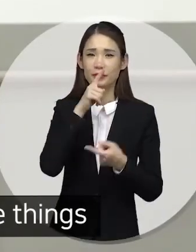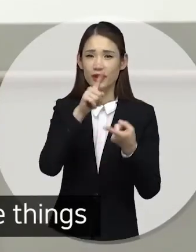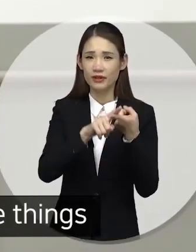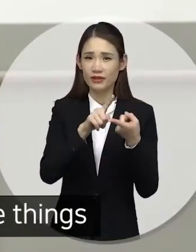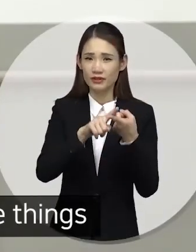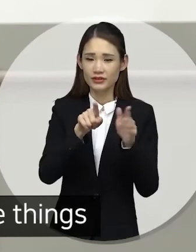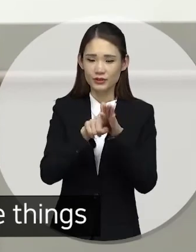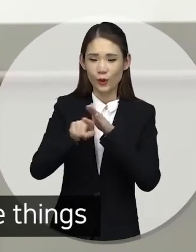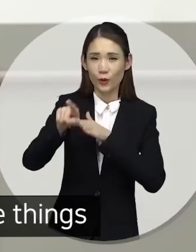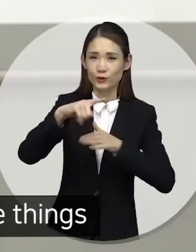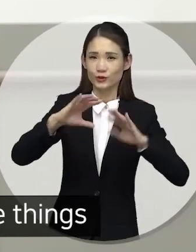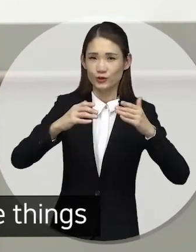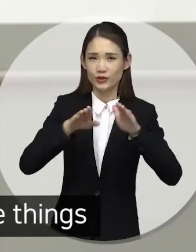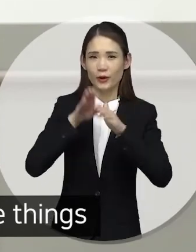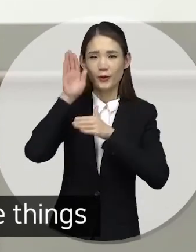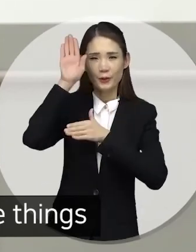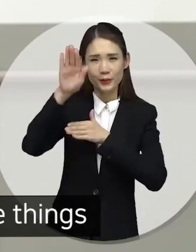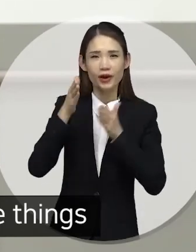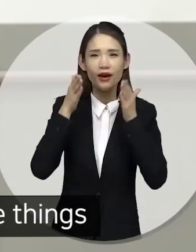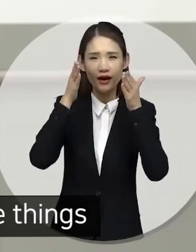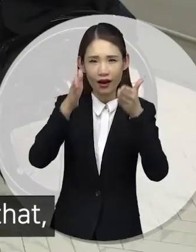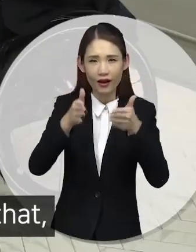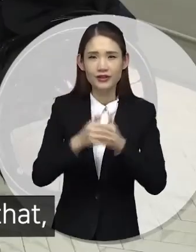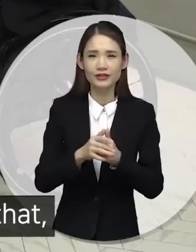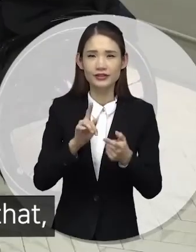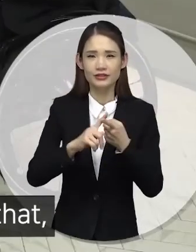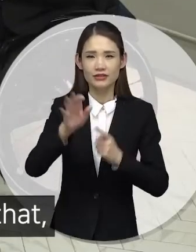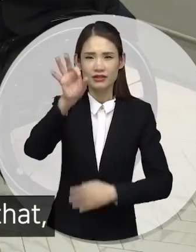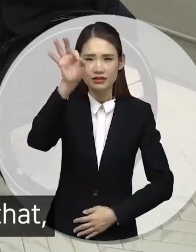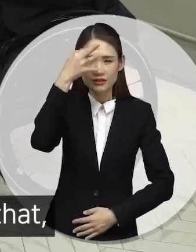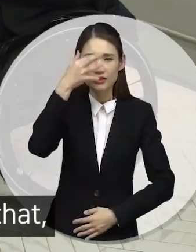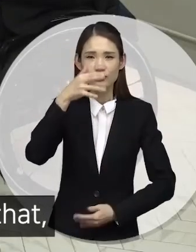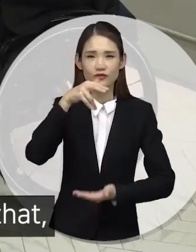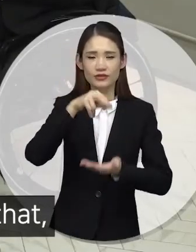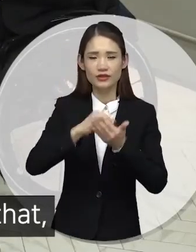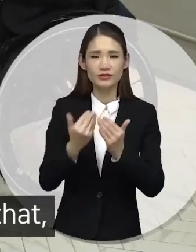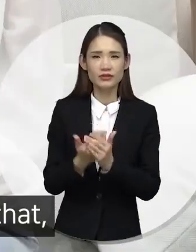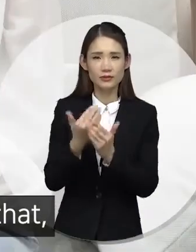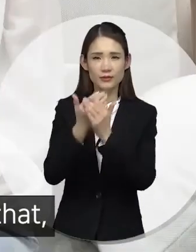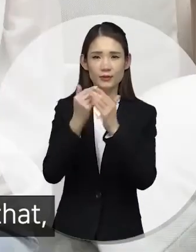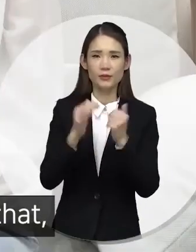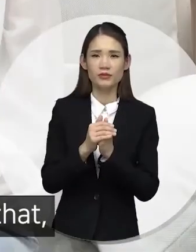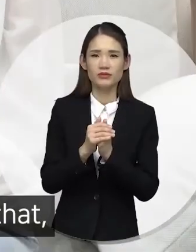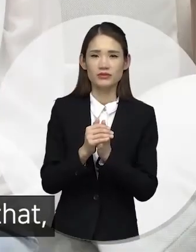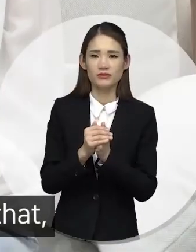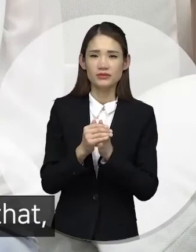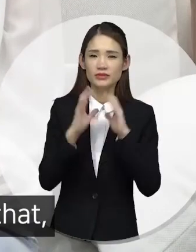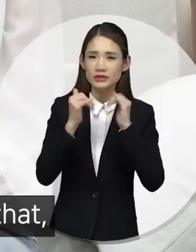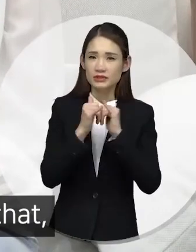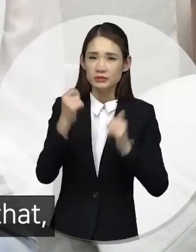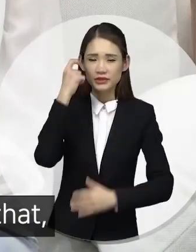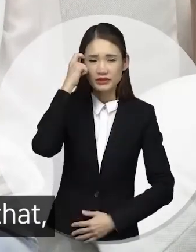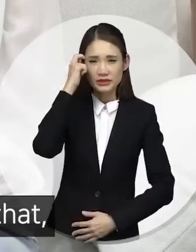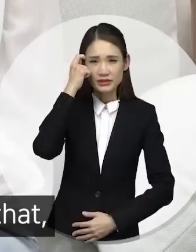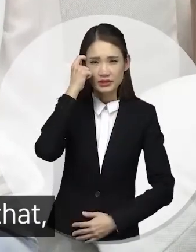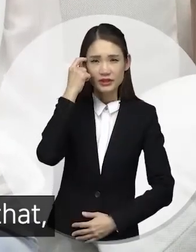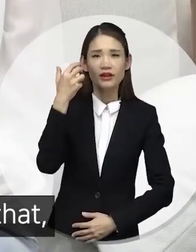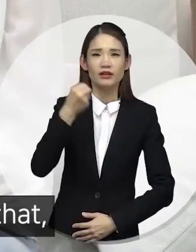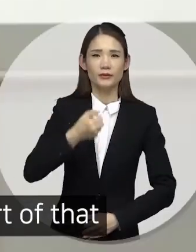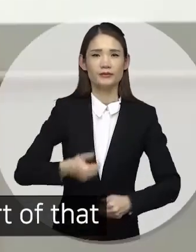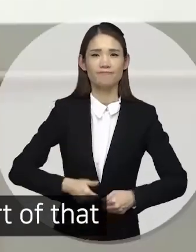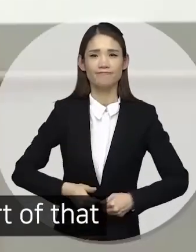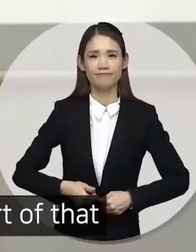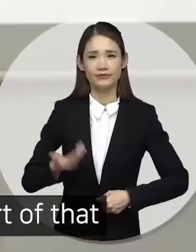말 그대로 선진국으로 나아가는 방향 자체가 막 기술적인 진보, 뭐 시민의식 뭐 이런 것도 다